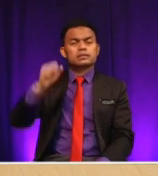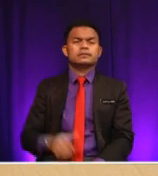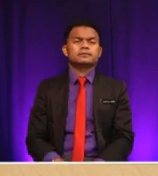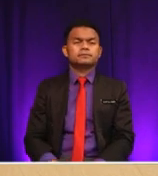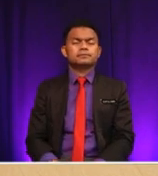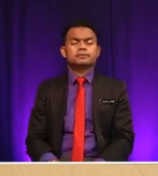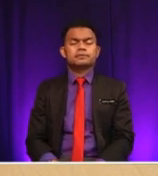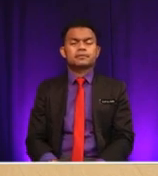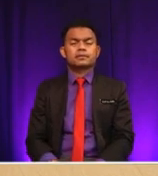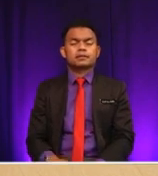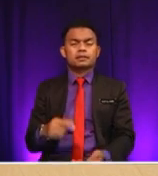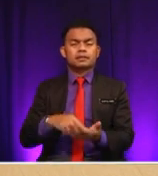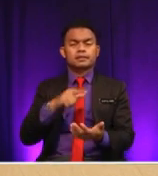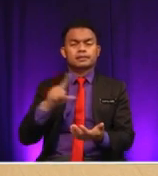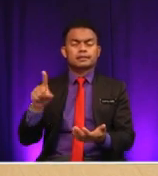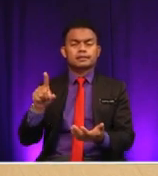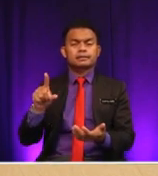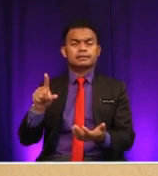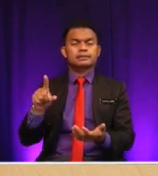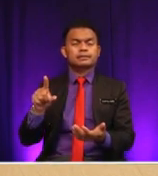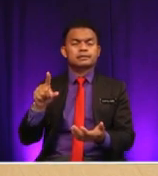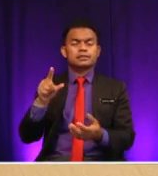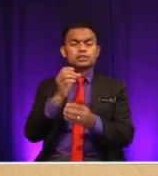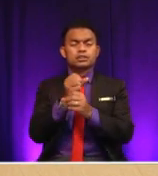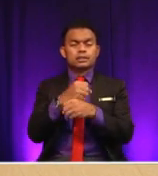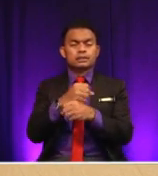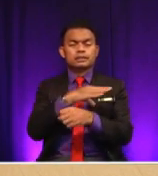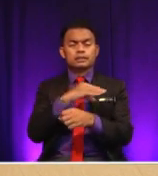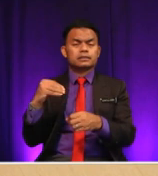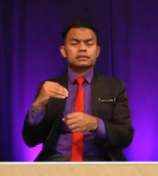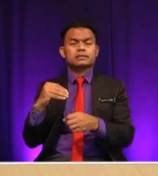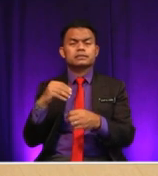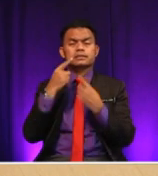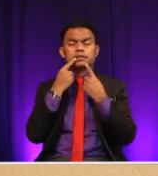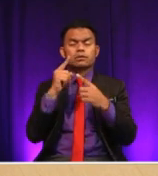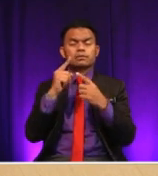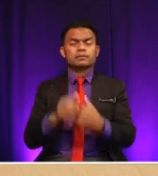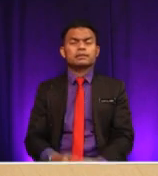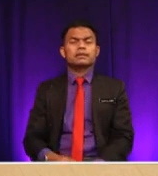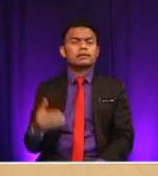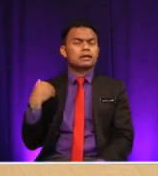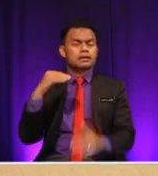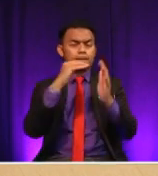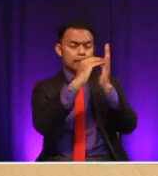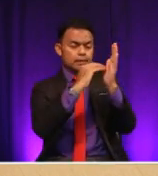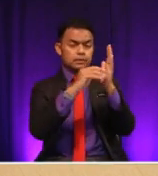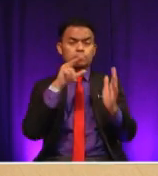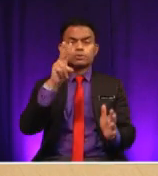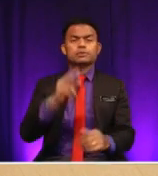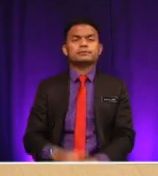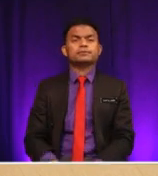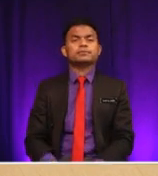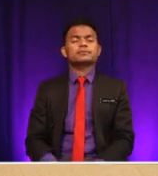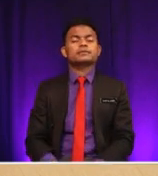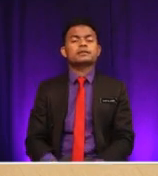jawabannya ada pada baris yang kedua jadi Apakah maksudnya di sini maksudnya menjelaskan bahwasanya sifat seseorang